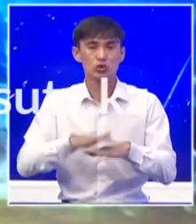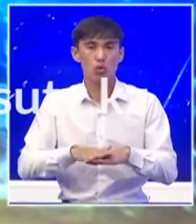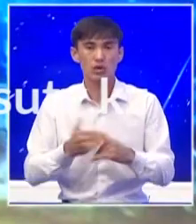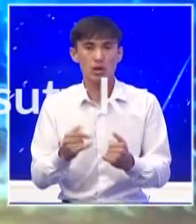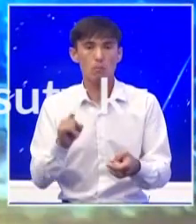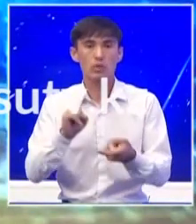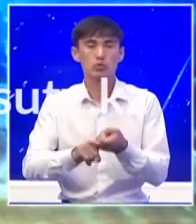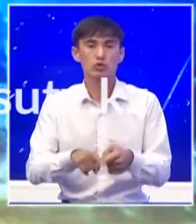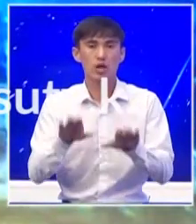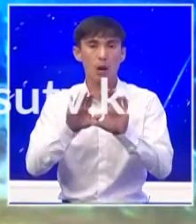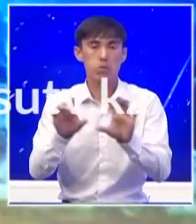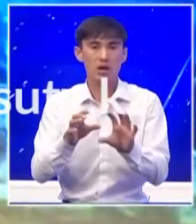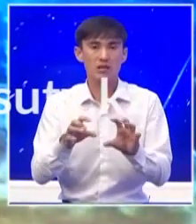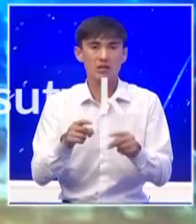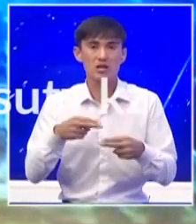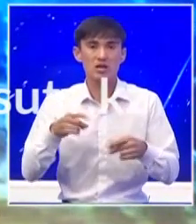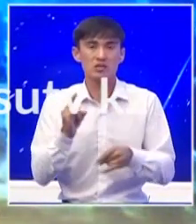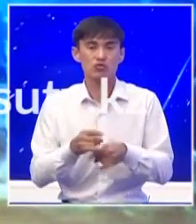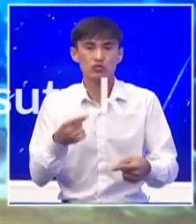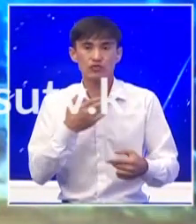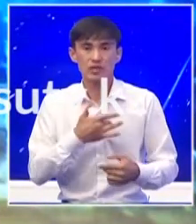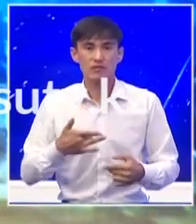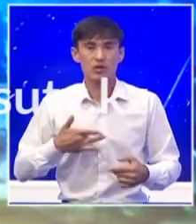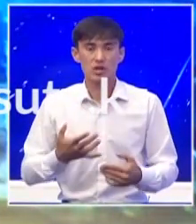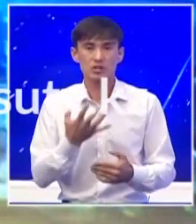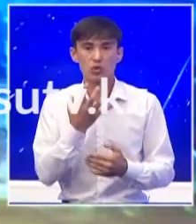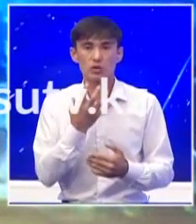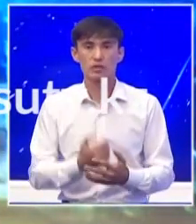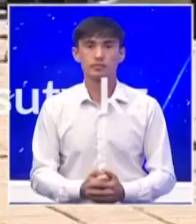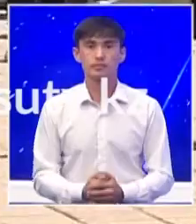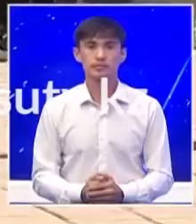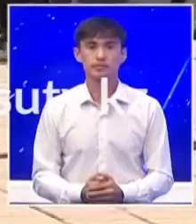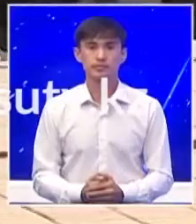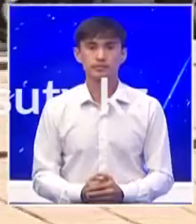и подключены к аппарату искусственной вентиляции легких.